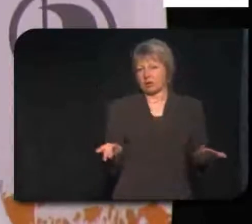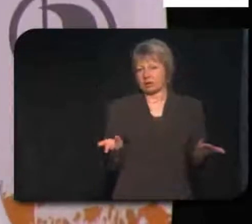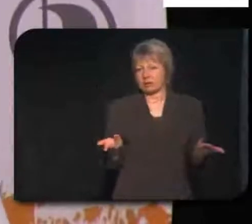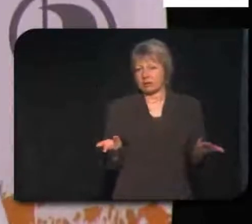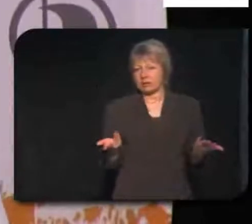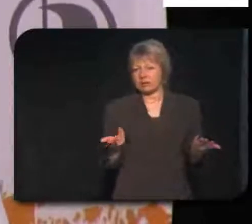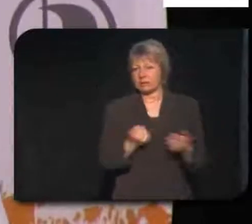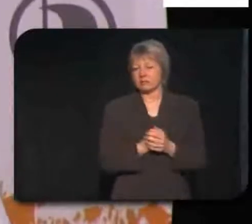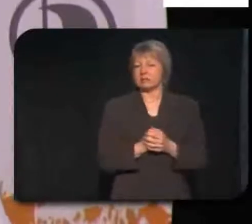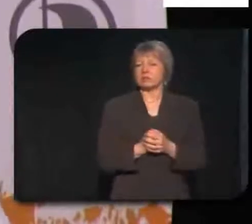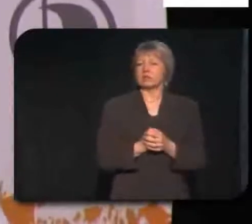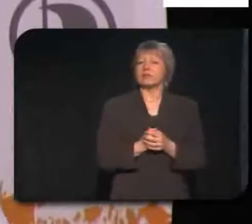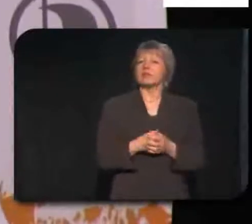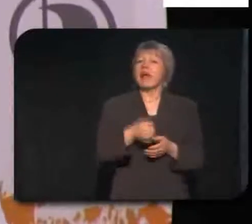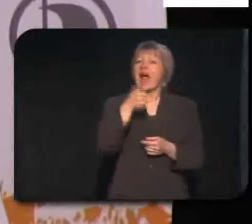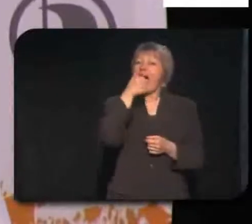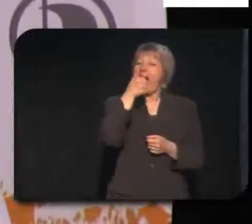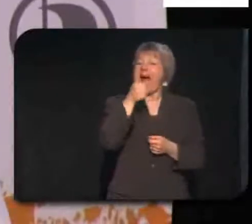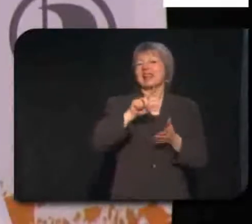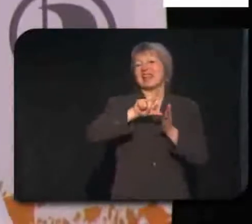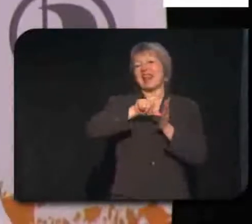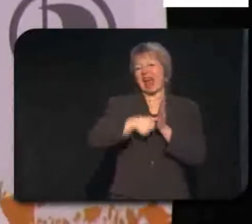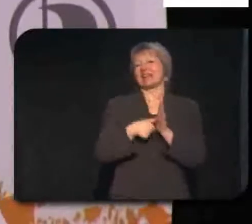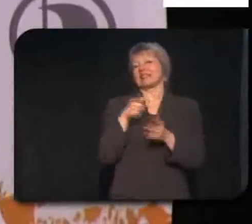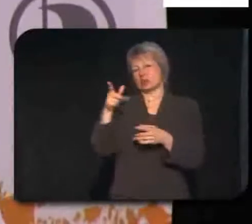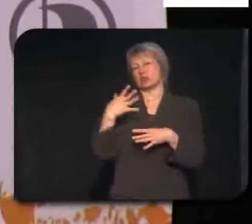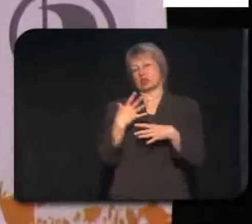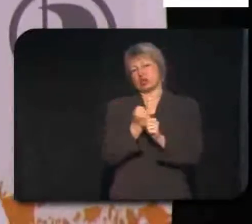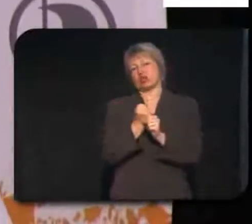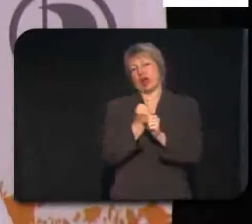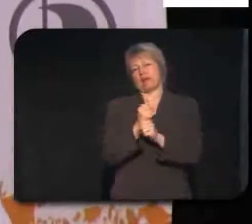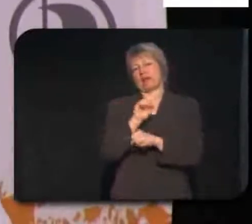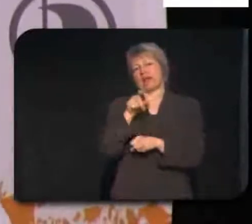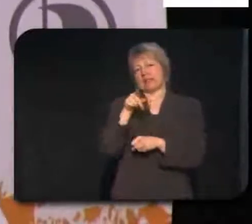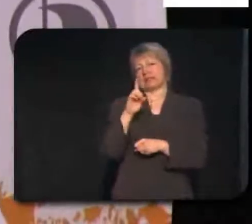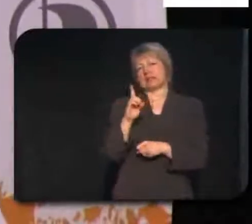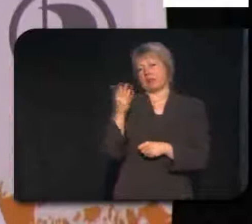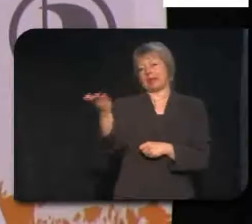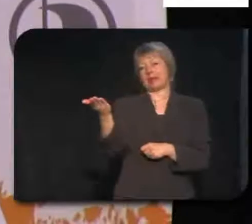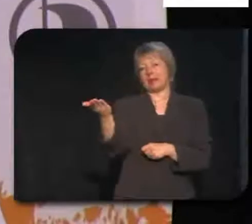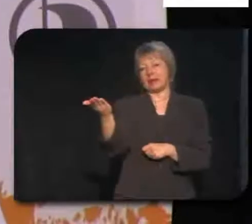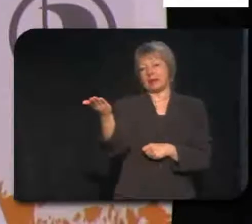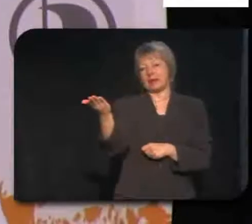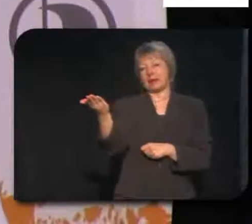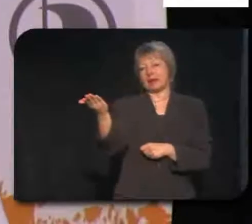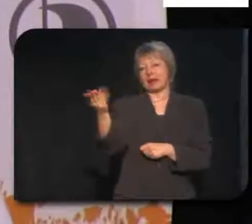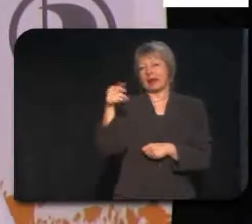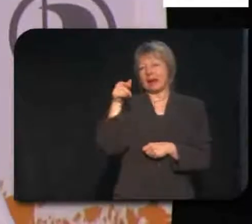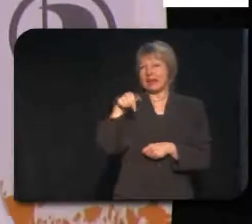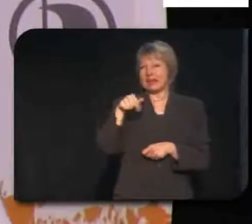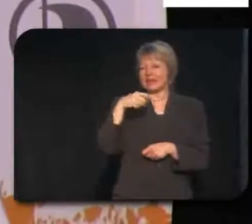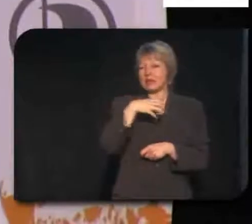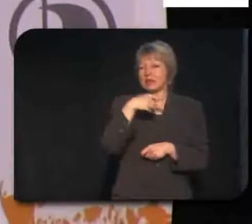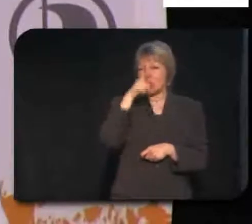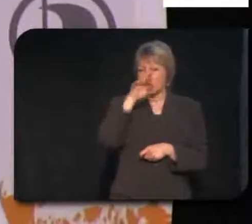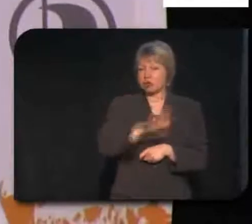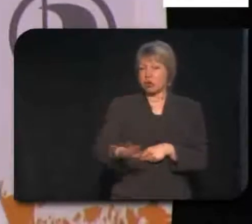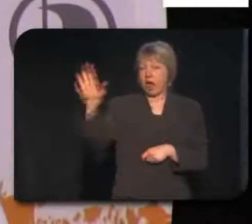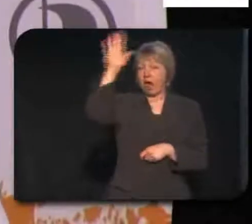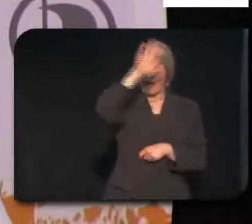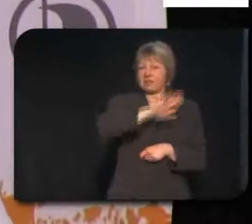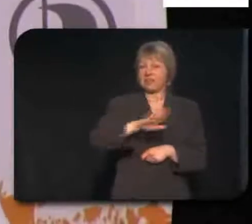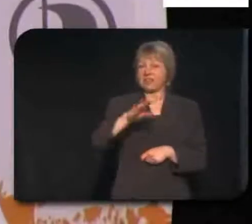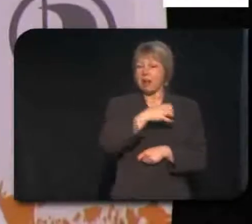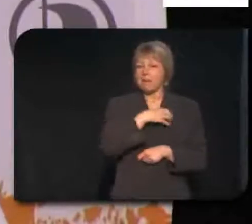eine Leistung haben sie allemal errungen Liebe SPD kaum eine Partei in Deutschland vermag es besser